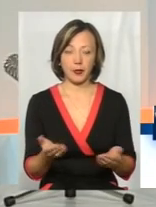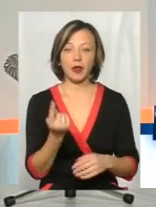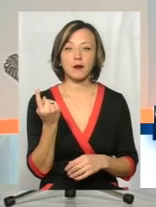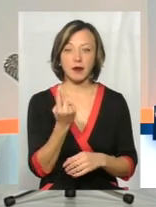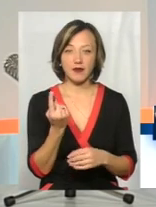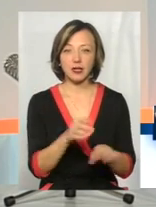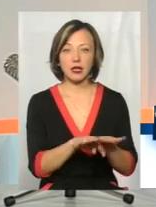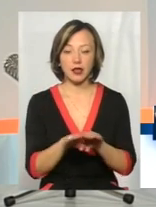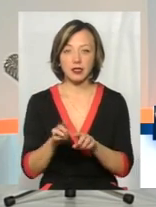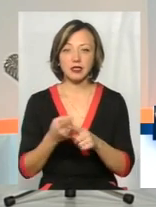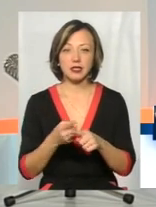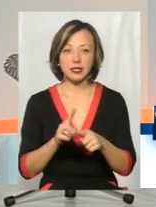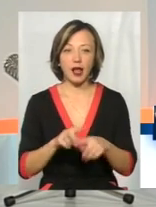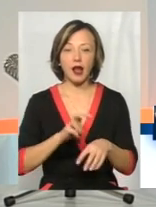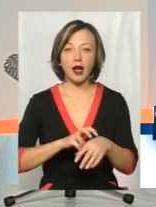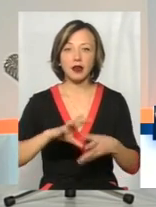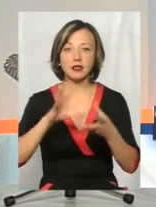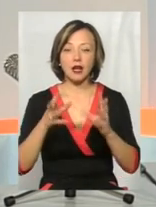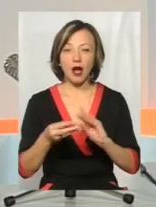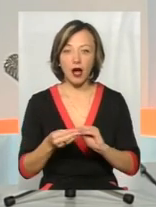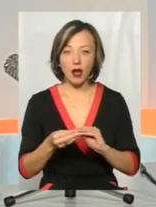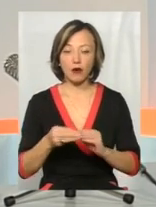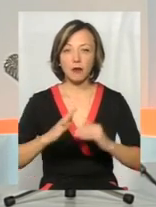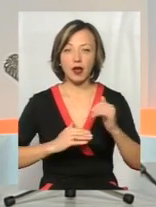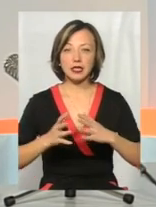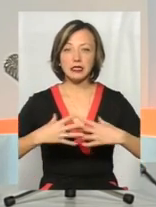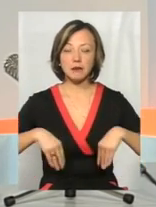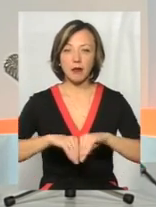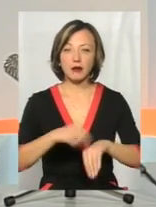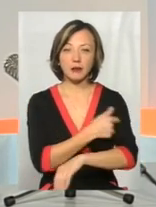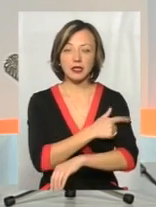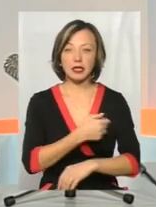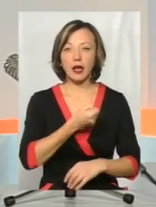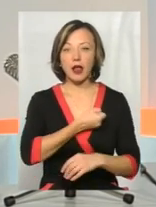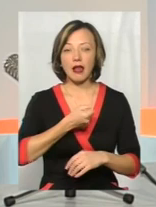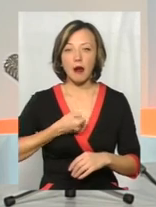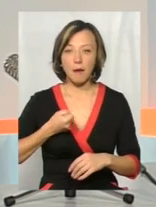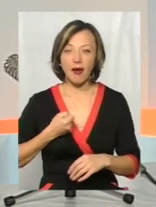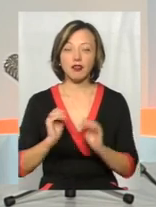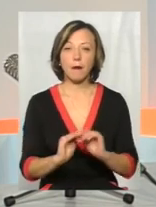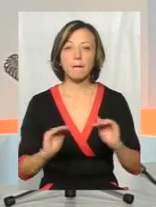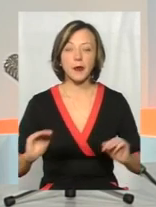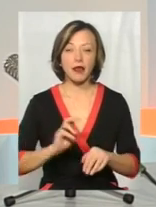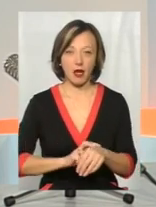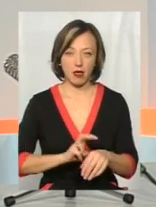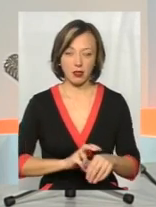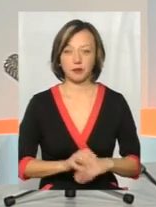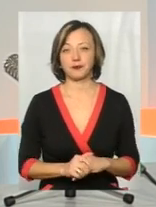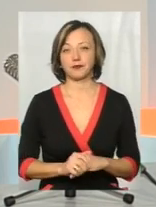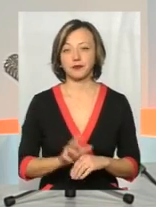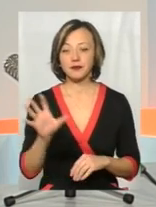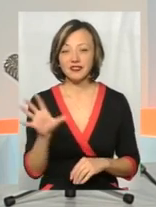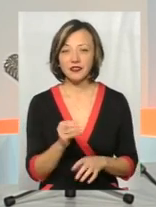Первинна ланка – це лікарі загальної практики, сімейної медицини, педіатри, терапевти на сьогодні. І вся